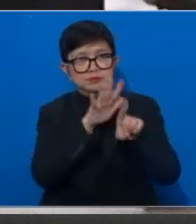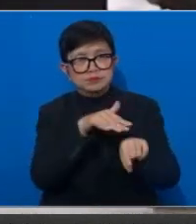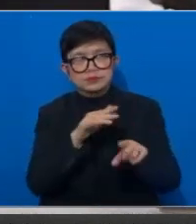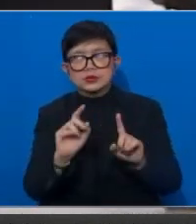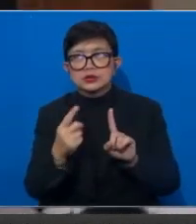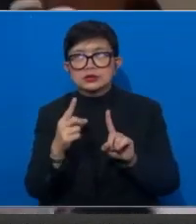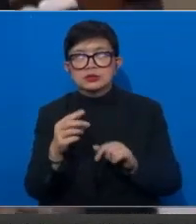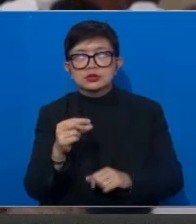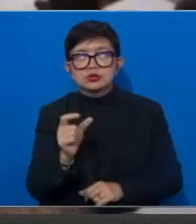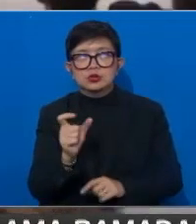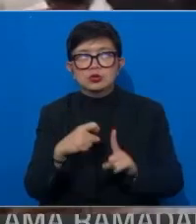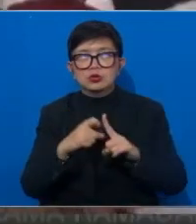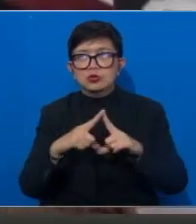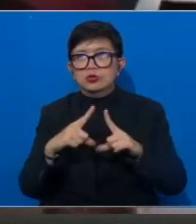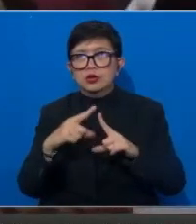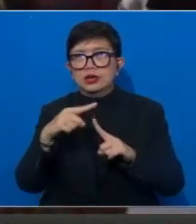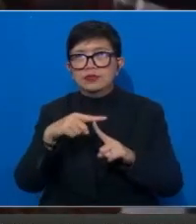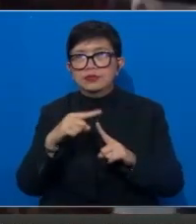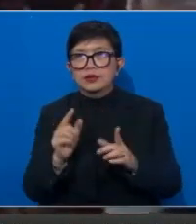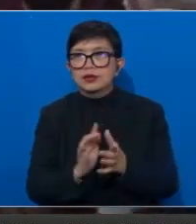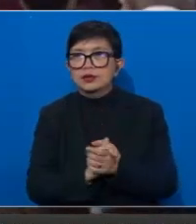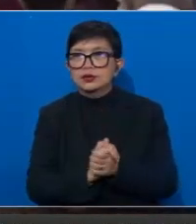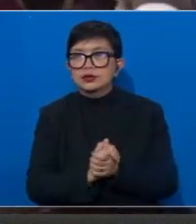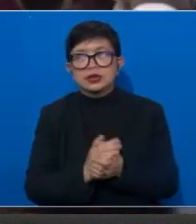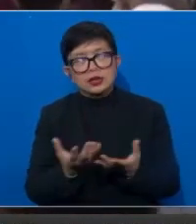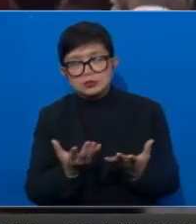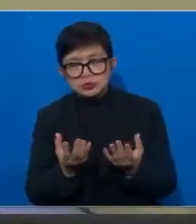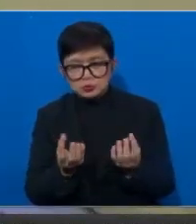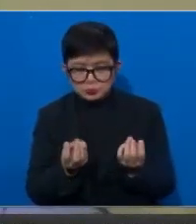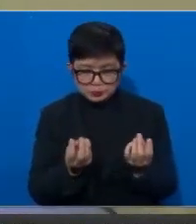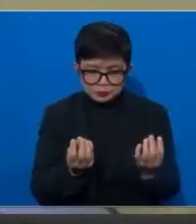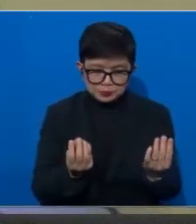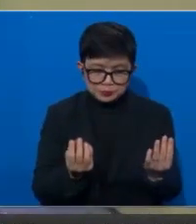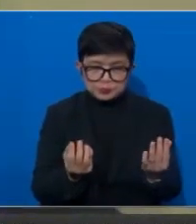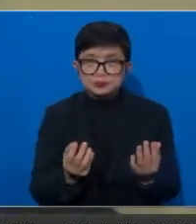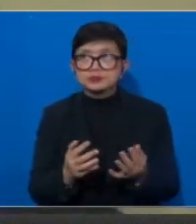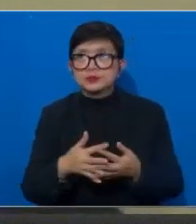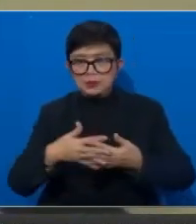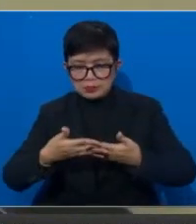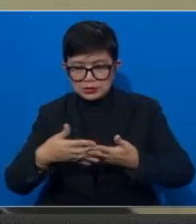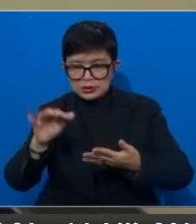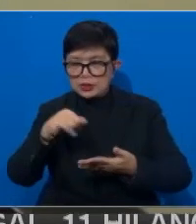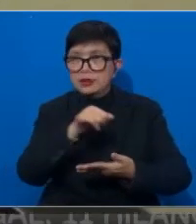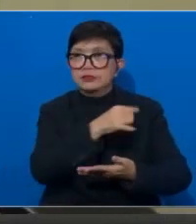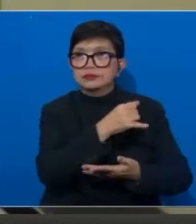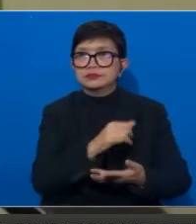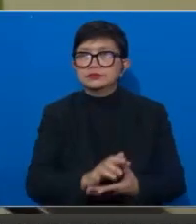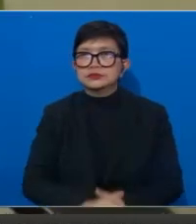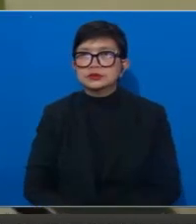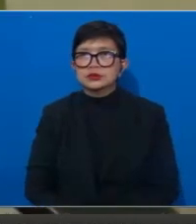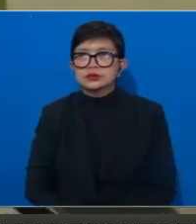11 rakaat dan dilanjutkan dengan kegiatan tadarus. Bahwa tahun